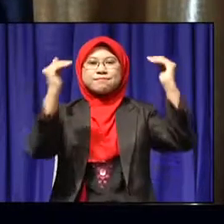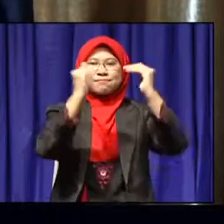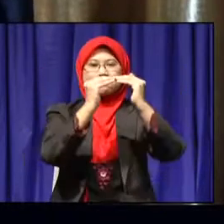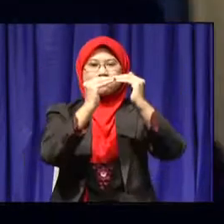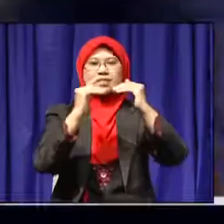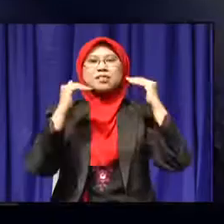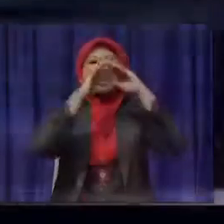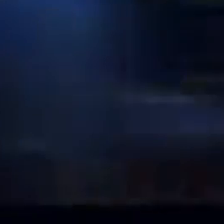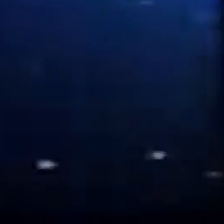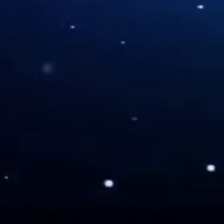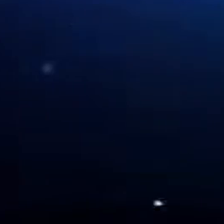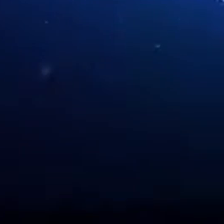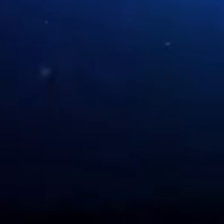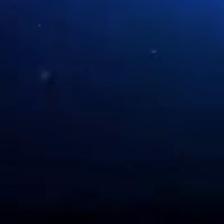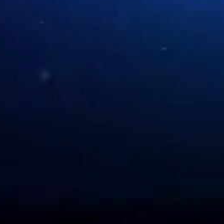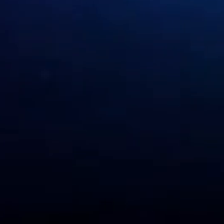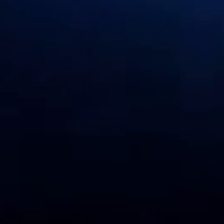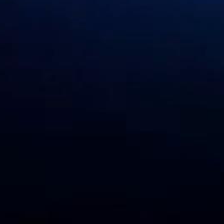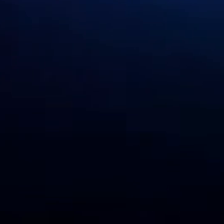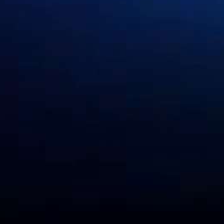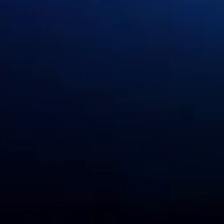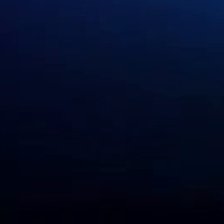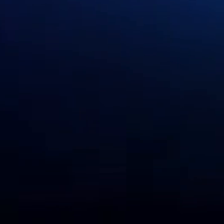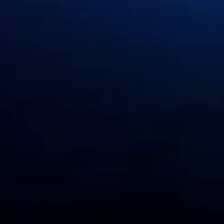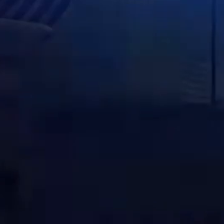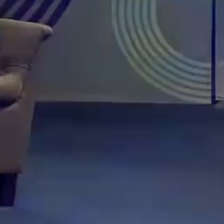dunia sangat